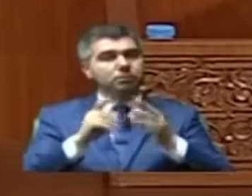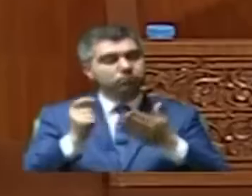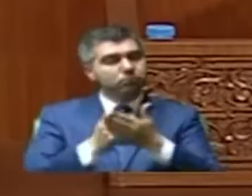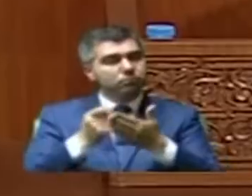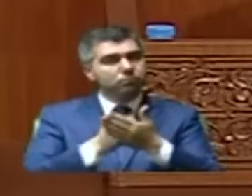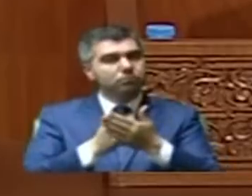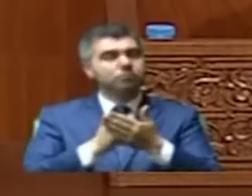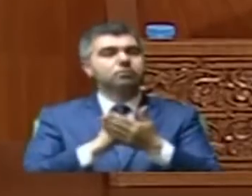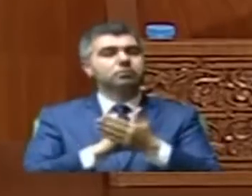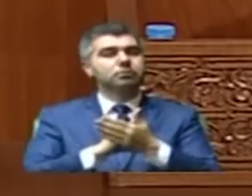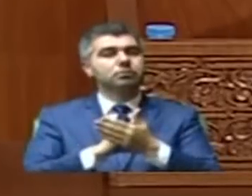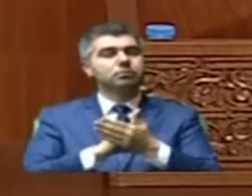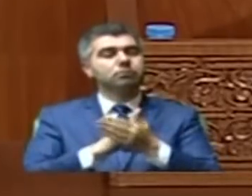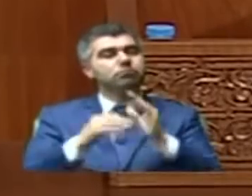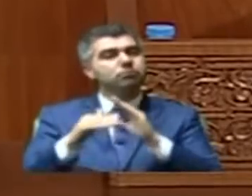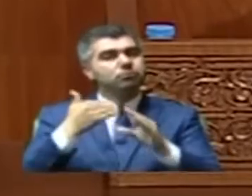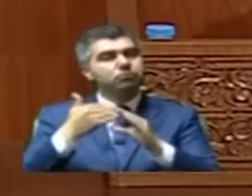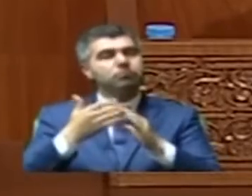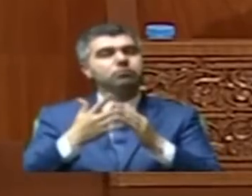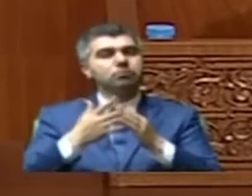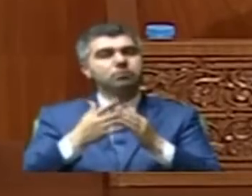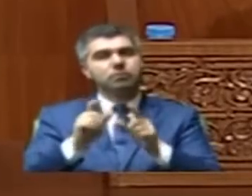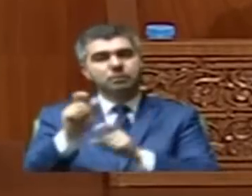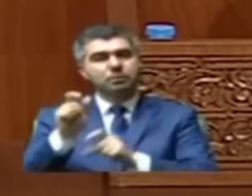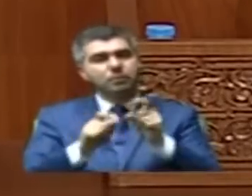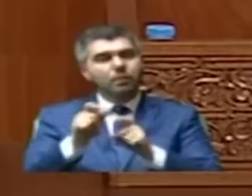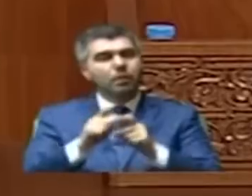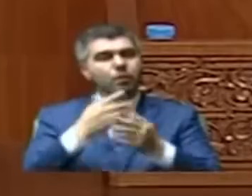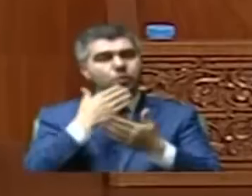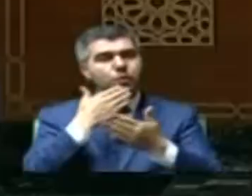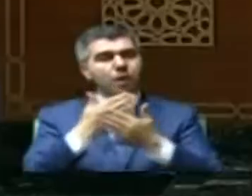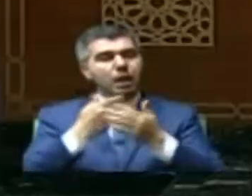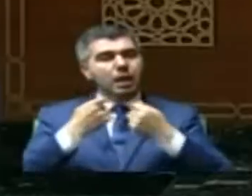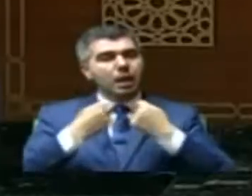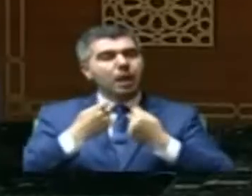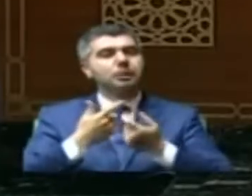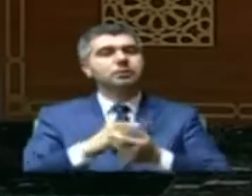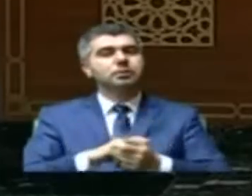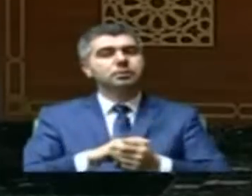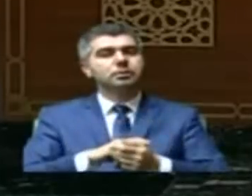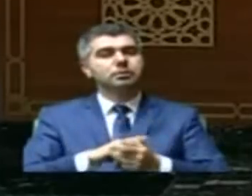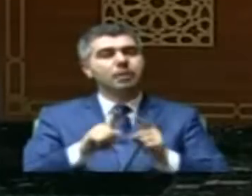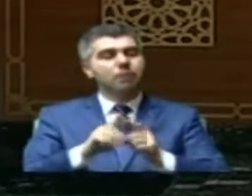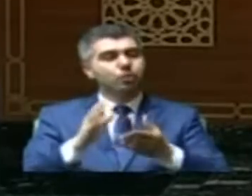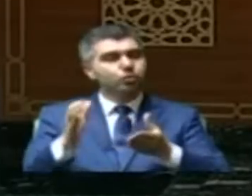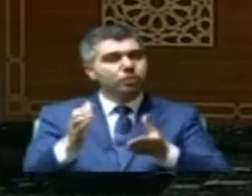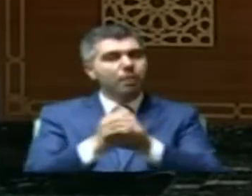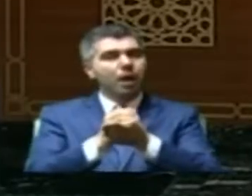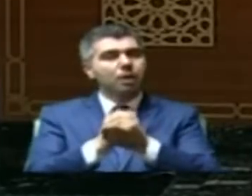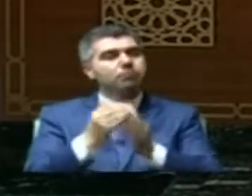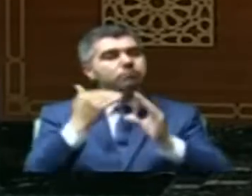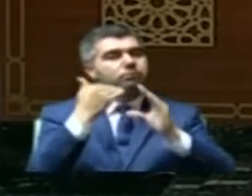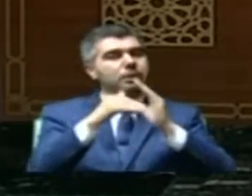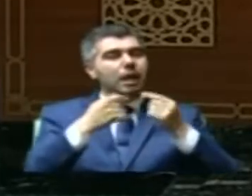مقترحات يعني تقدم يقدموها السيدات والساده المستشارين واشكر السيد الرئيس على مبادرته يقوم هو يجمعها ويصفها لنا في